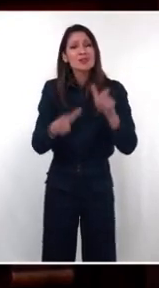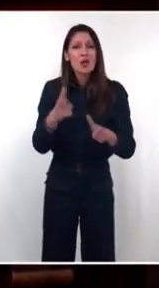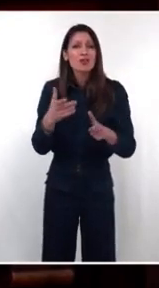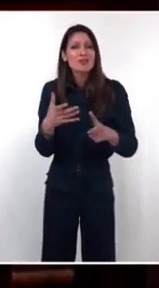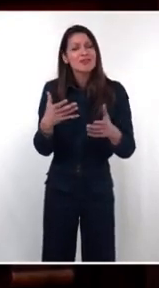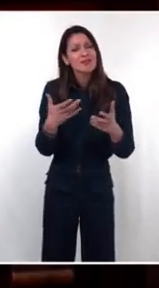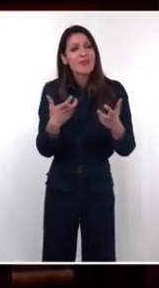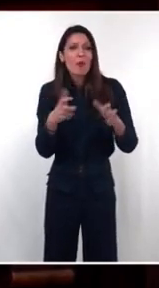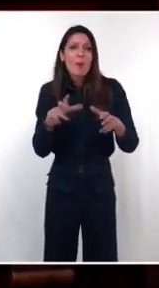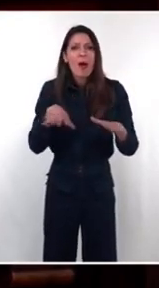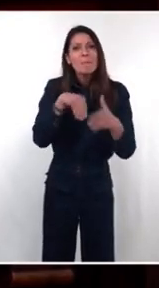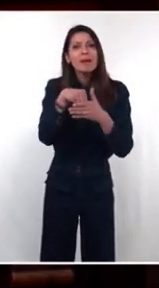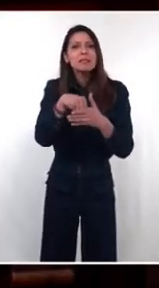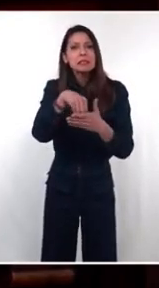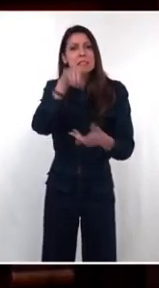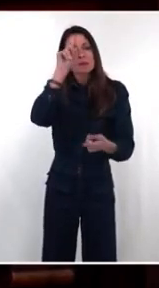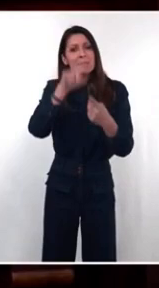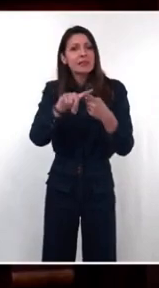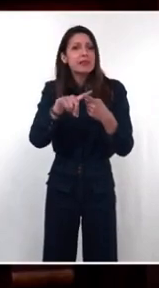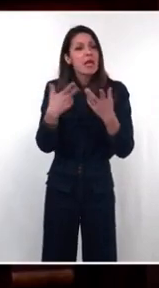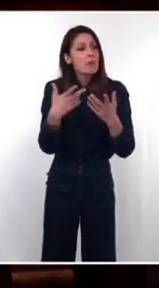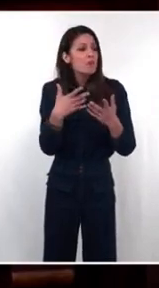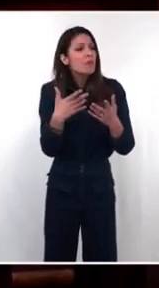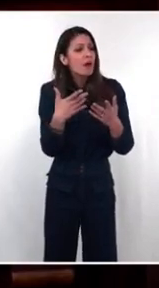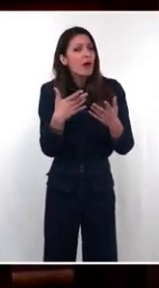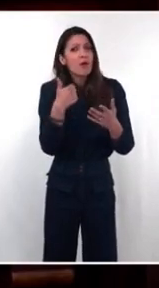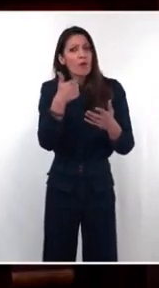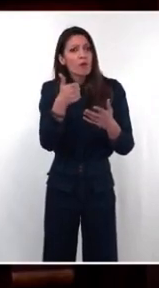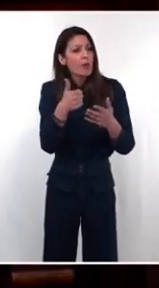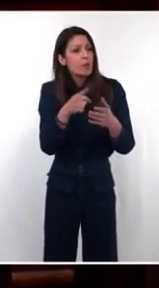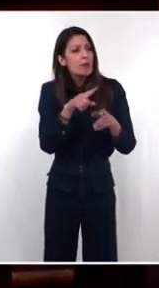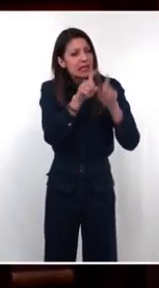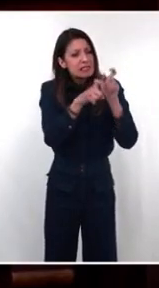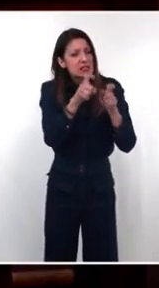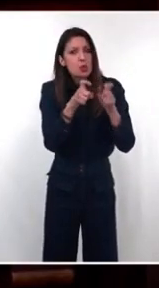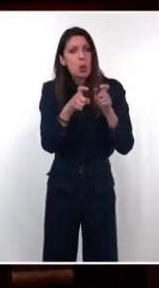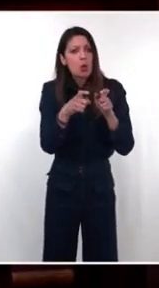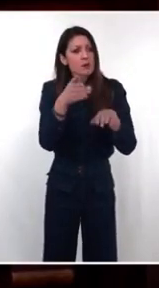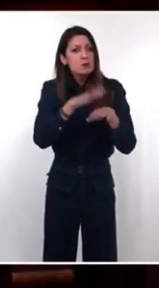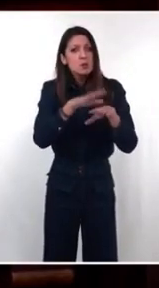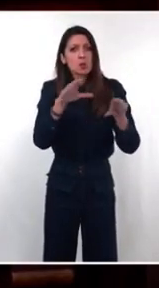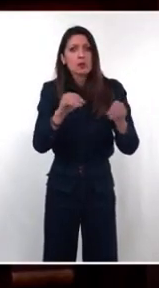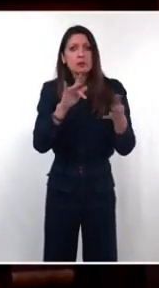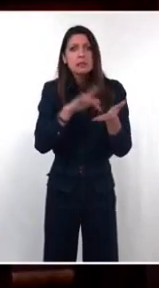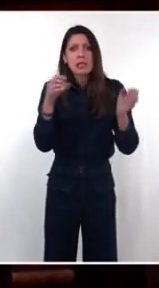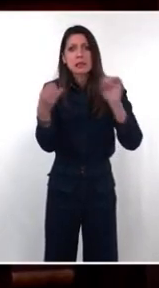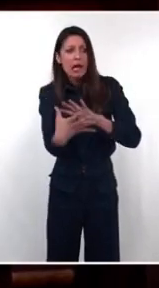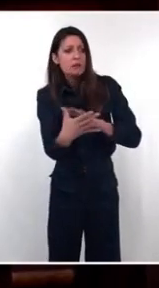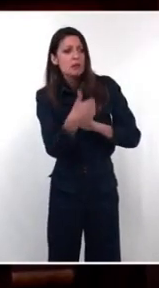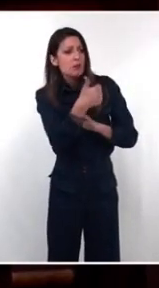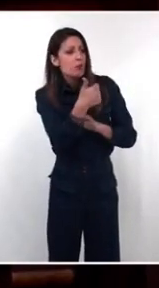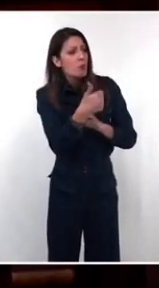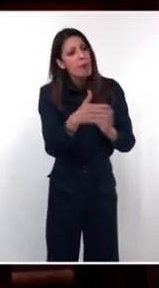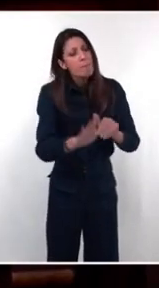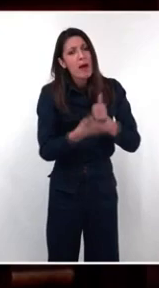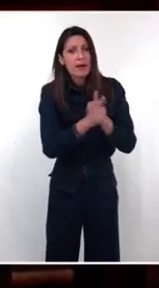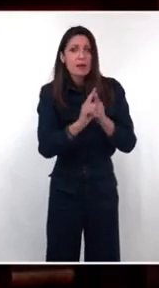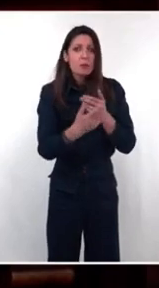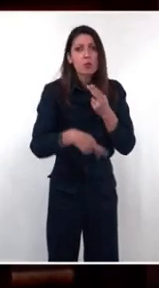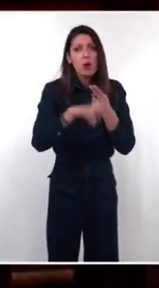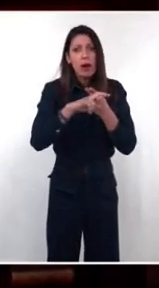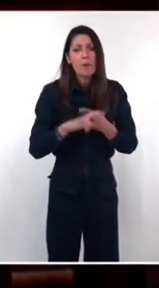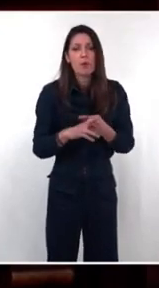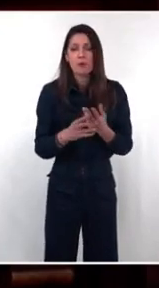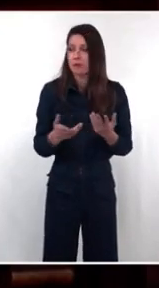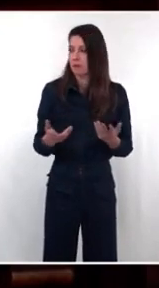la consultation en ligne, mais c'est quand même fort de café, permettez-moi quand même. Vous les mettez devant le fait accompli, puis après vous leur